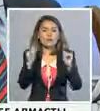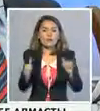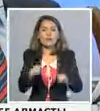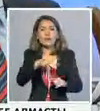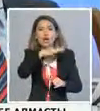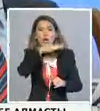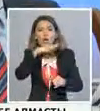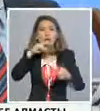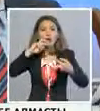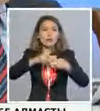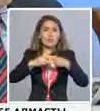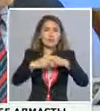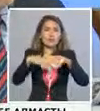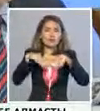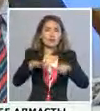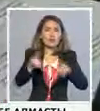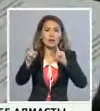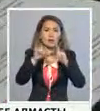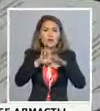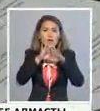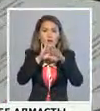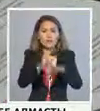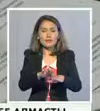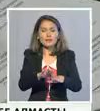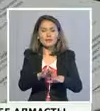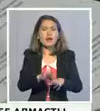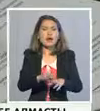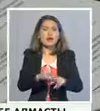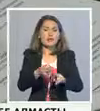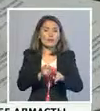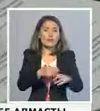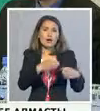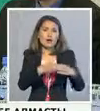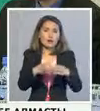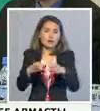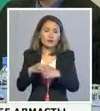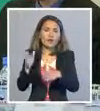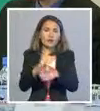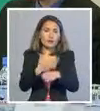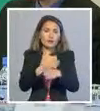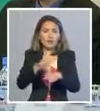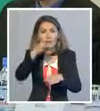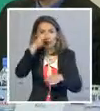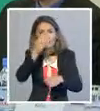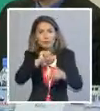қордаланған мәселелері сөз болды. Жиналғандар конференция аясында сессияларға бөлініп, тәжірибе алмасты.